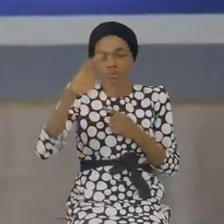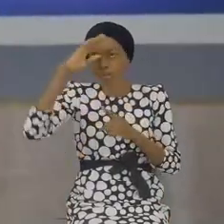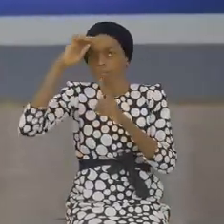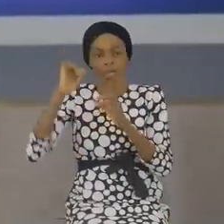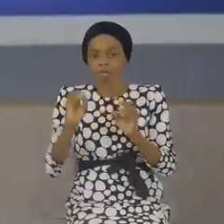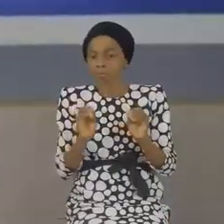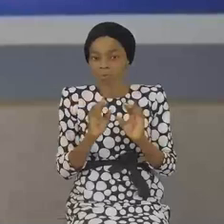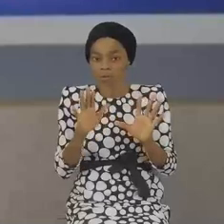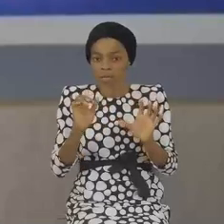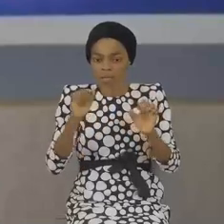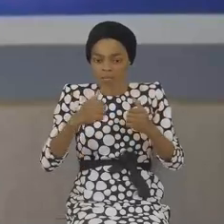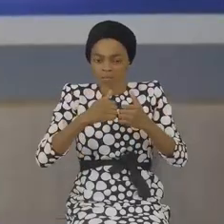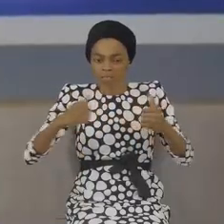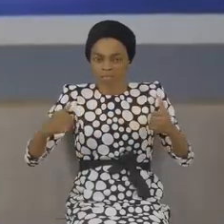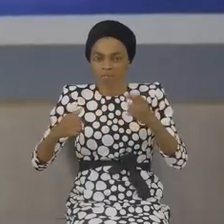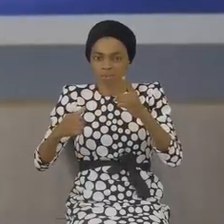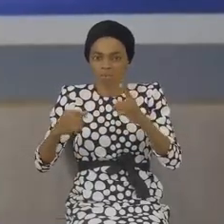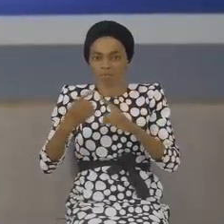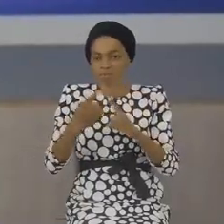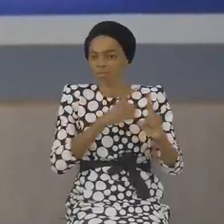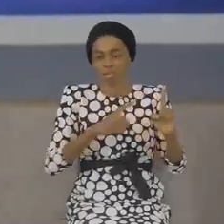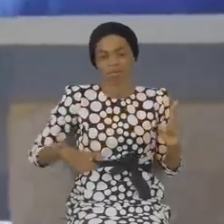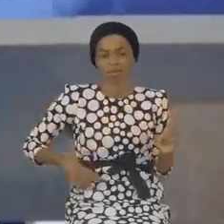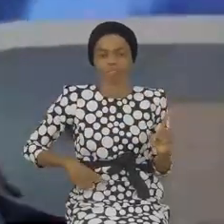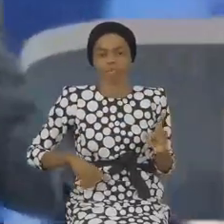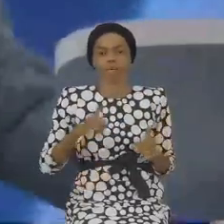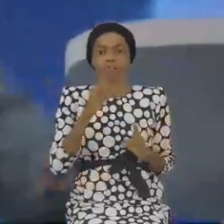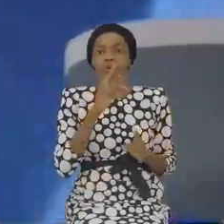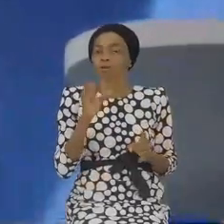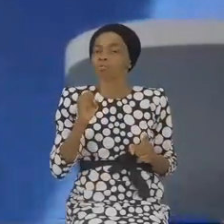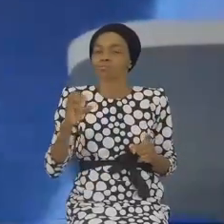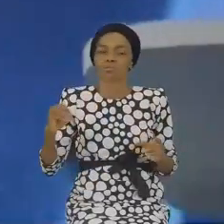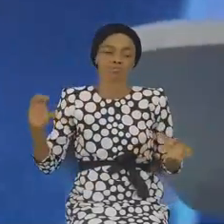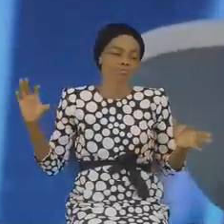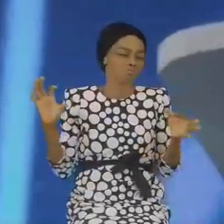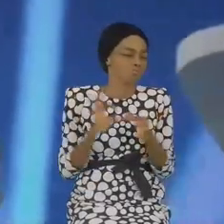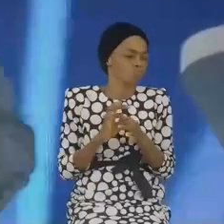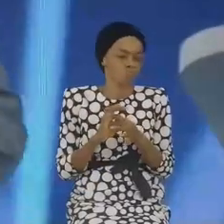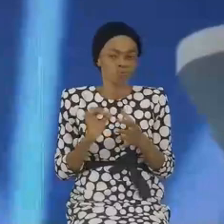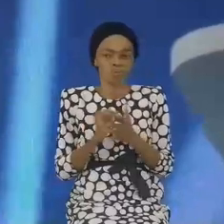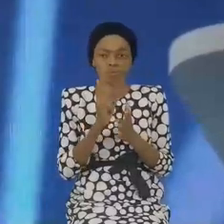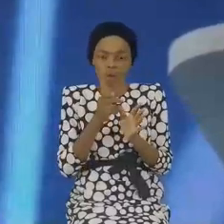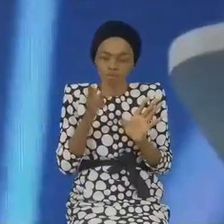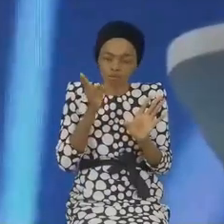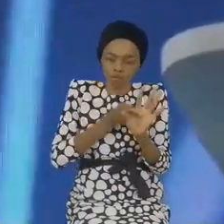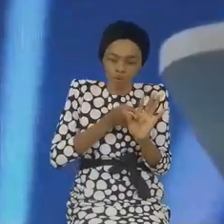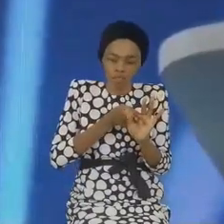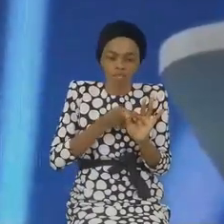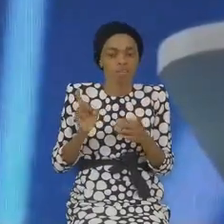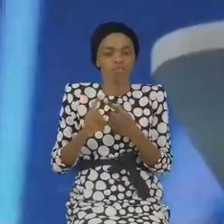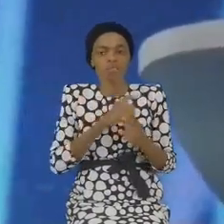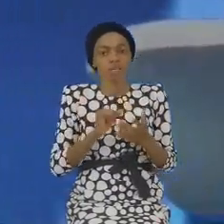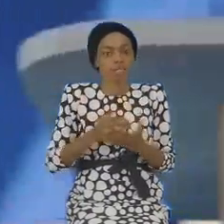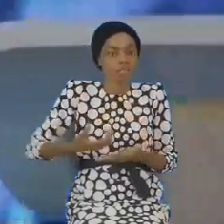ne puisse vous décoller de Dieu. Vous êtes tellement collé, attaché au Seigneur que les richesses de ce